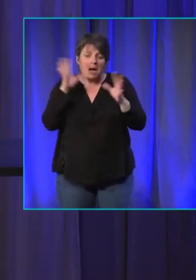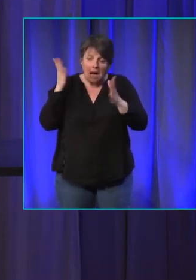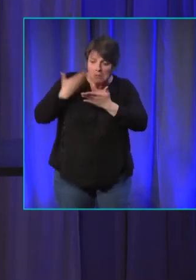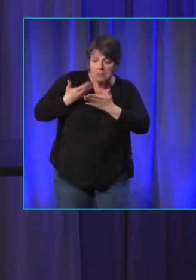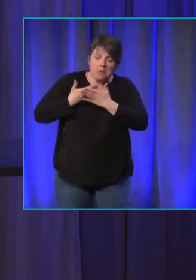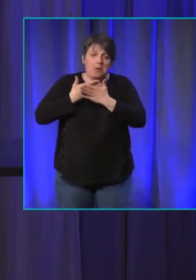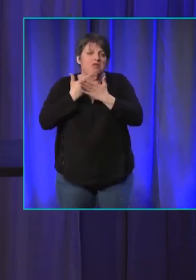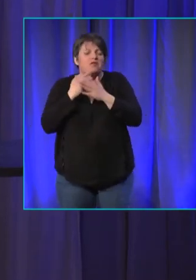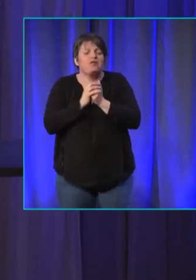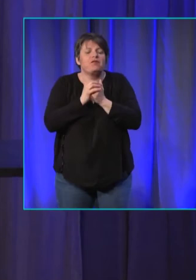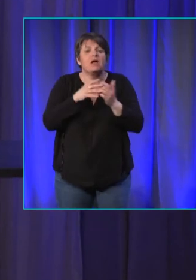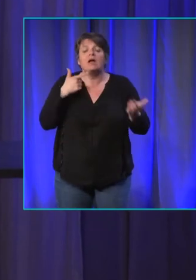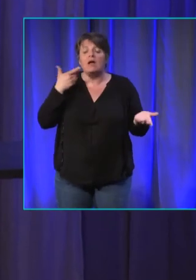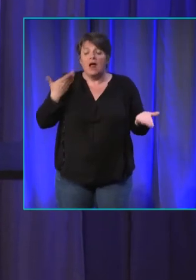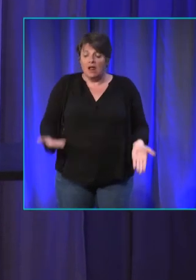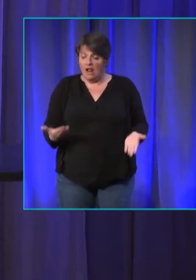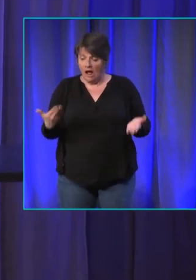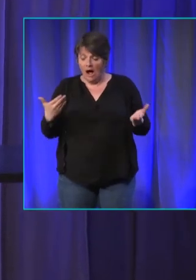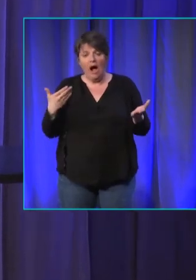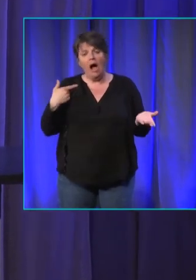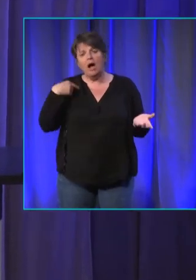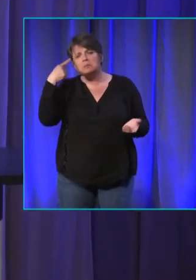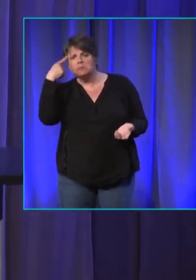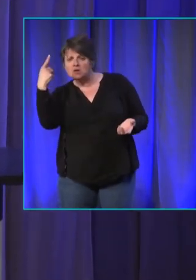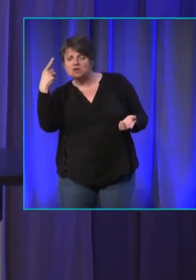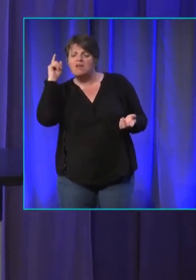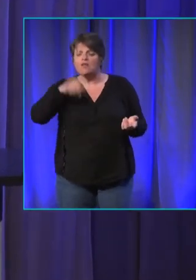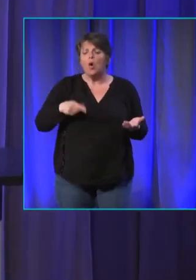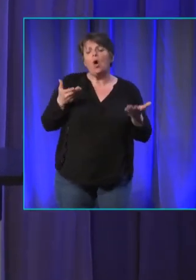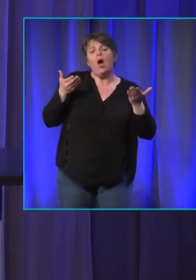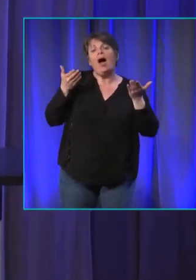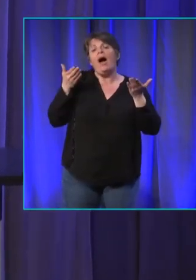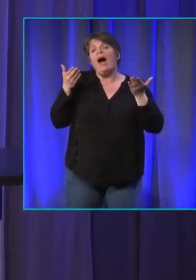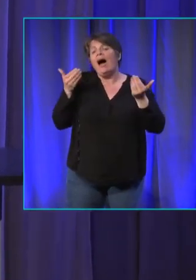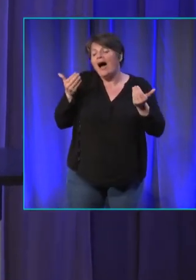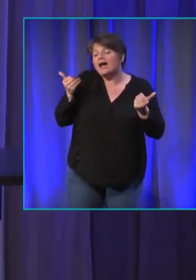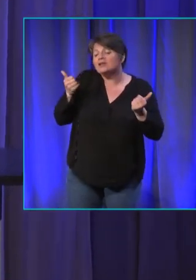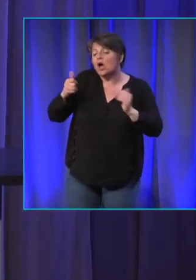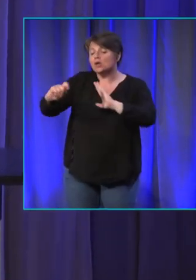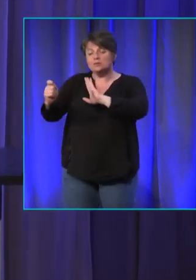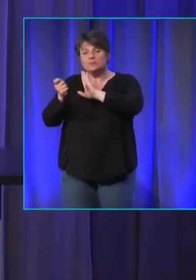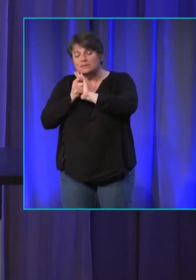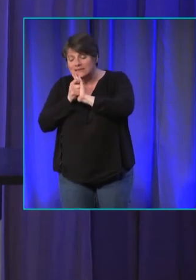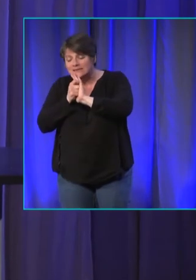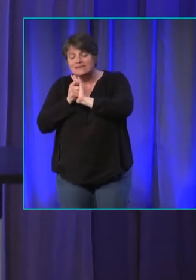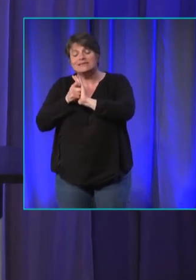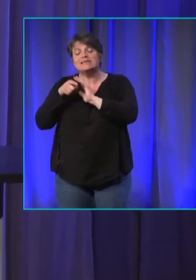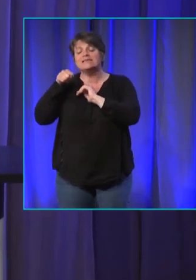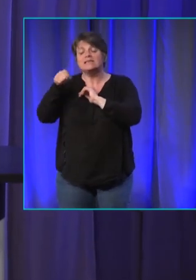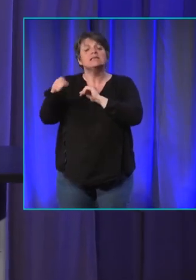en fait, jusqu'à présent, on supposait qu'il fallait attendre la maturation pour potentialiser les effets de l'entraînement, de